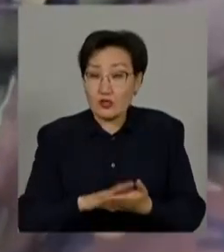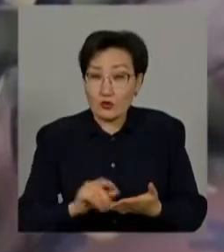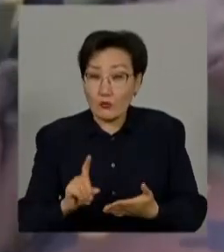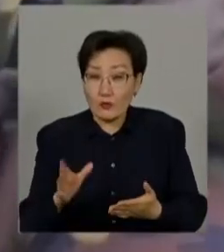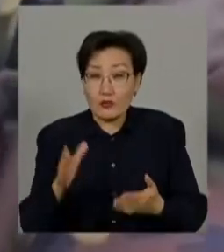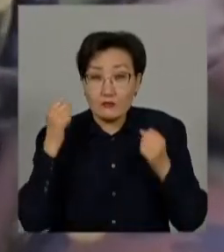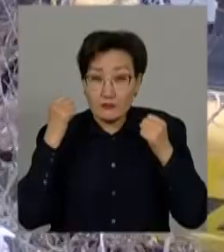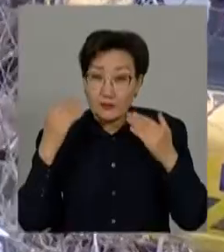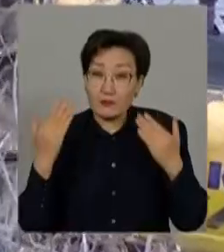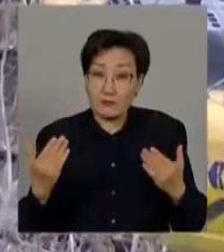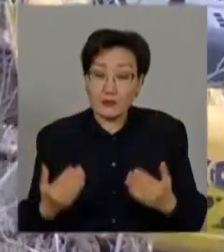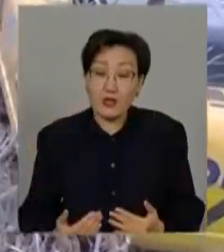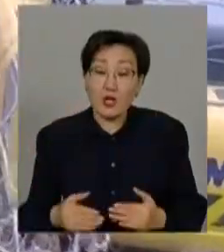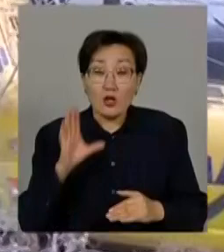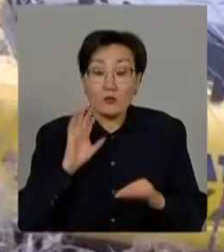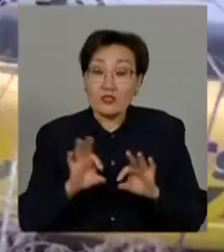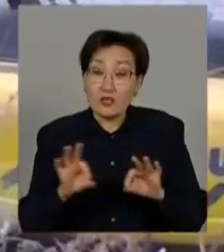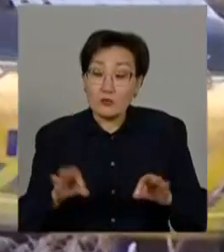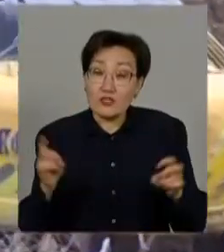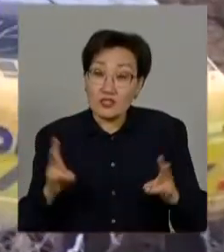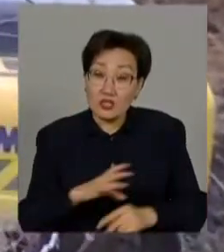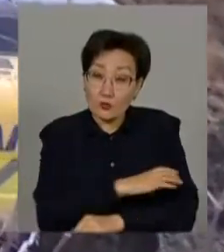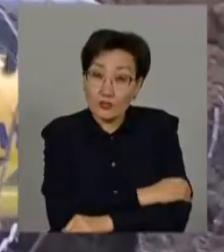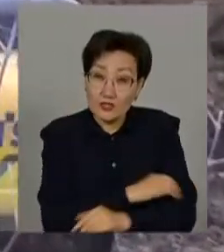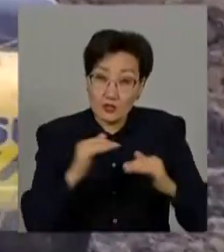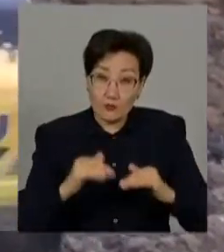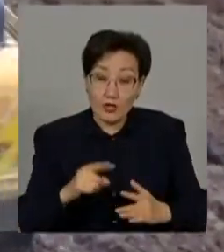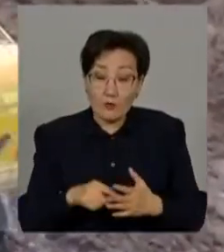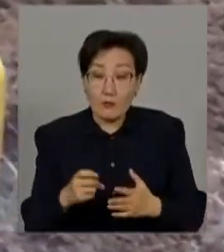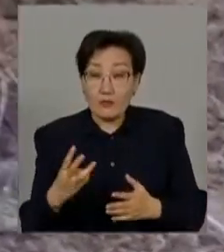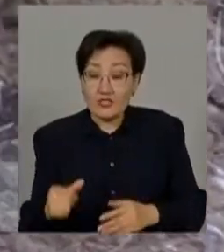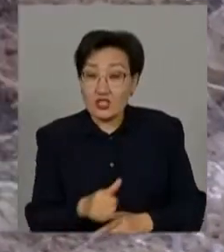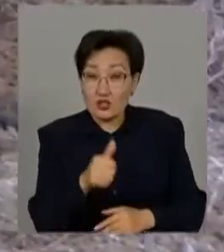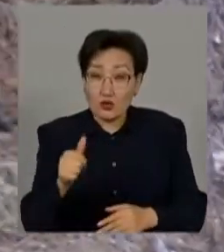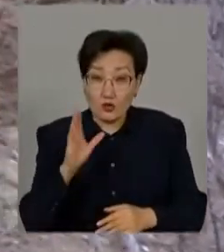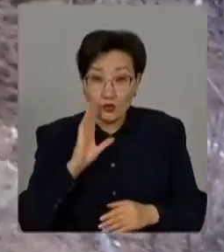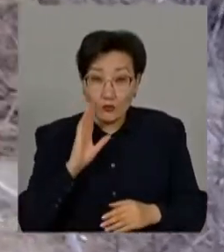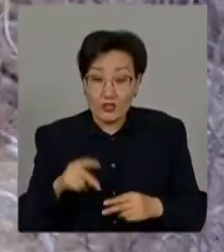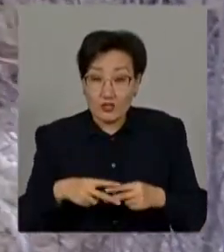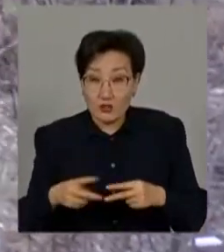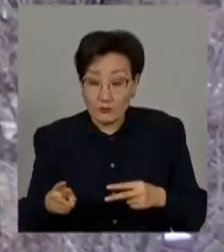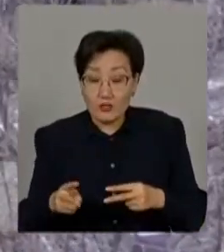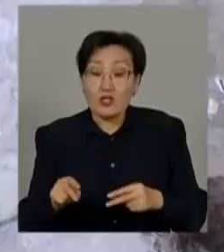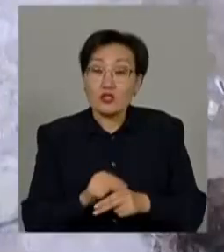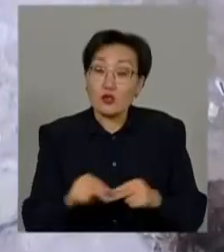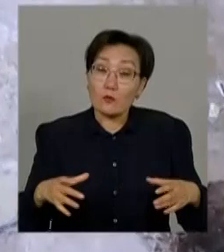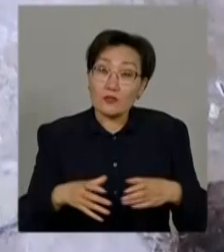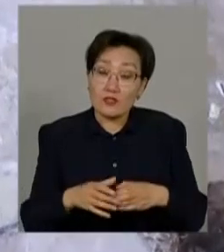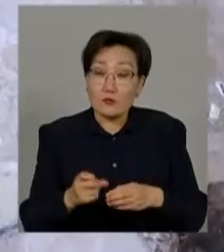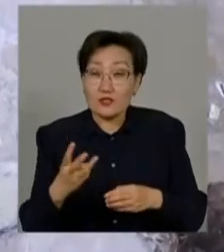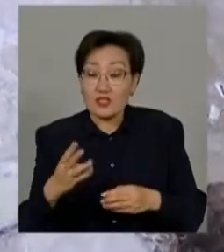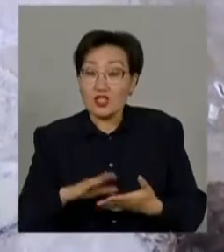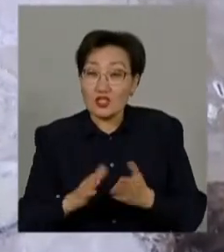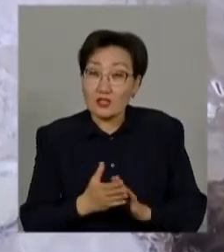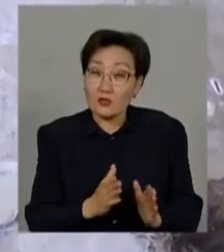болатынын білмеймін. Су құбырындағы апаттан қысым төмендеп, қала бірнеше сағатқа судан ажыратылды. Жөндеу бригадасы кей жердегі